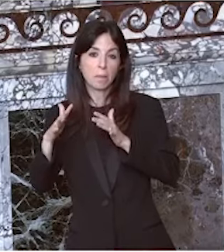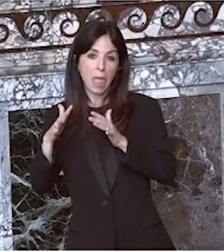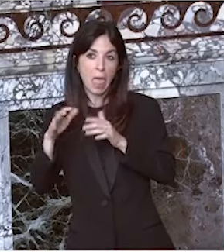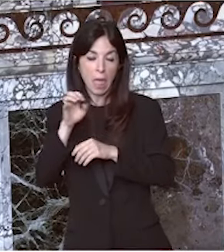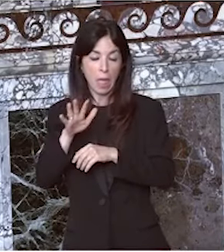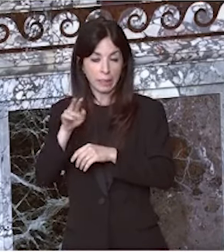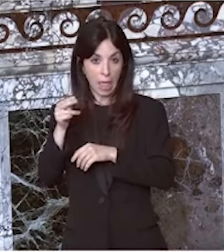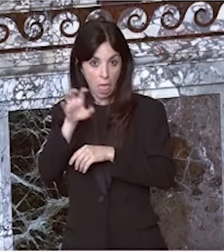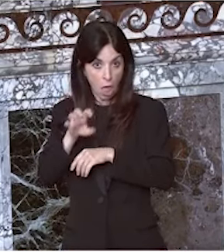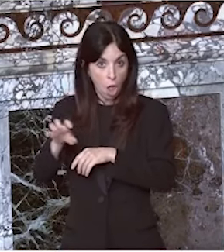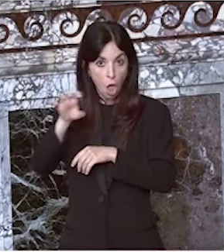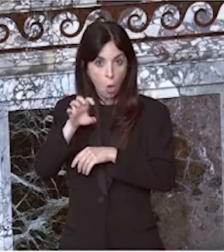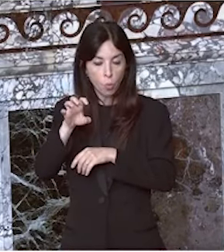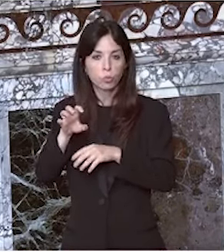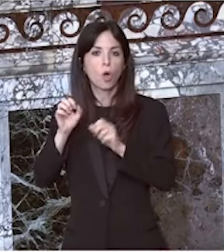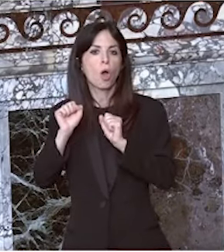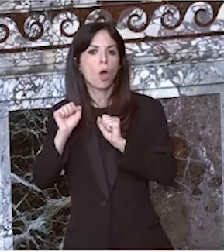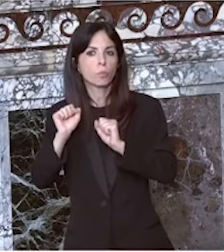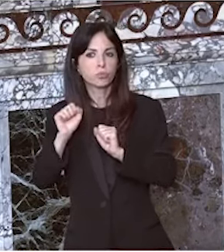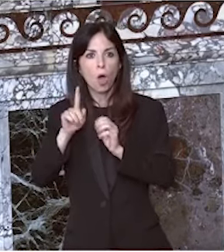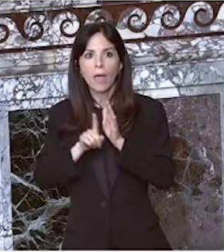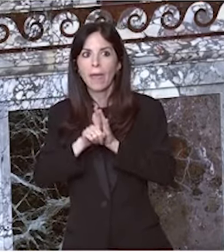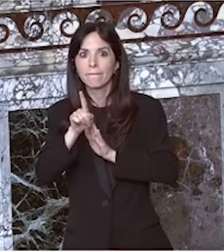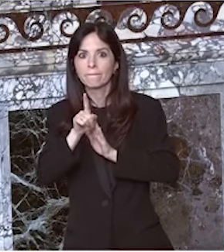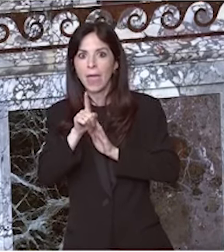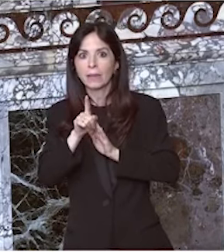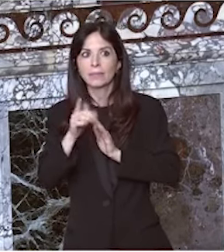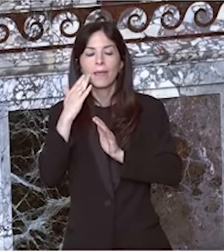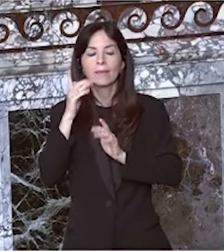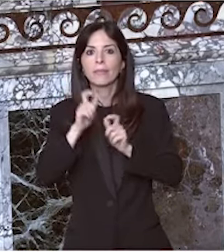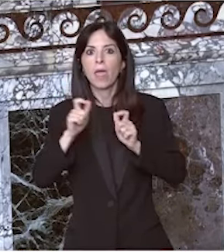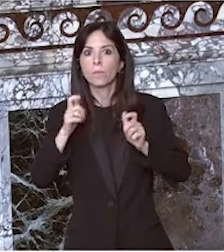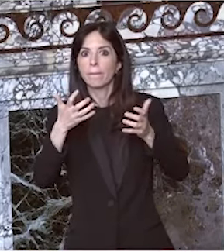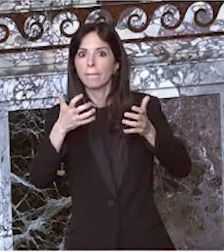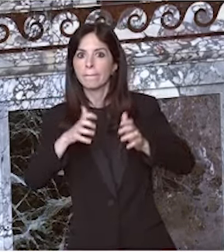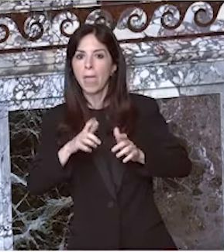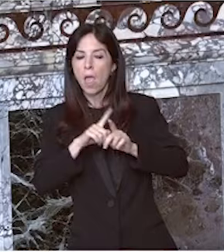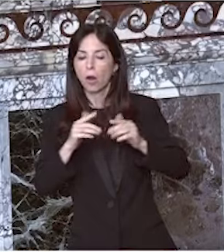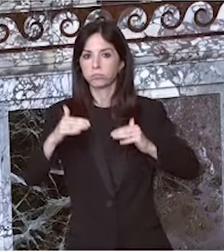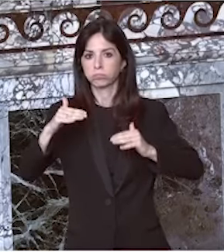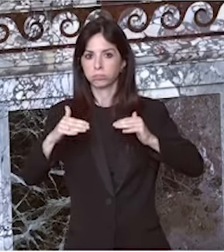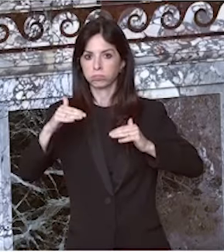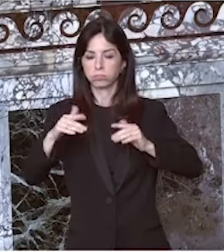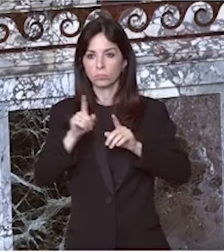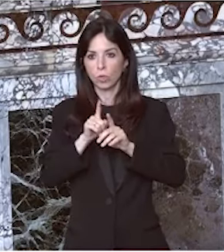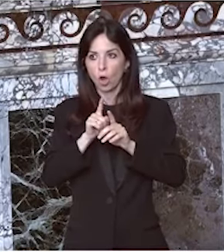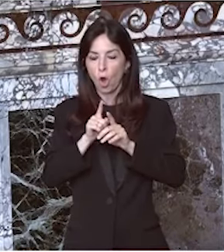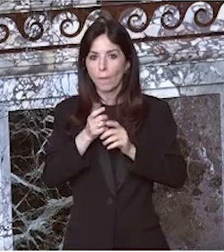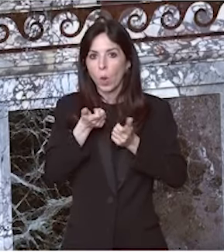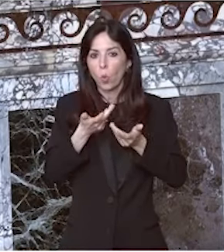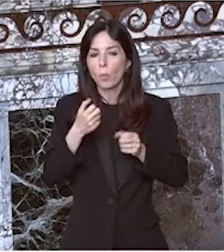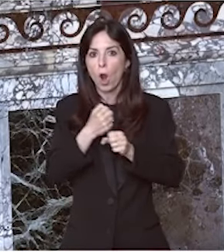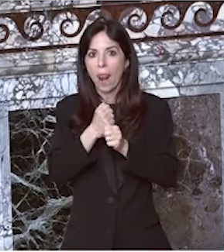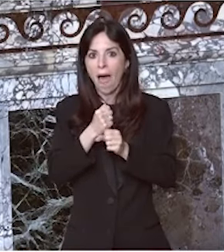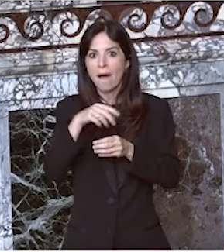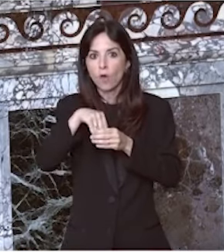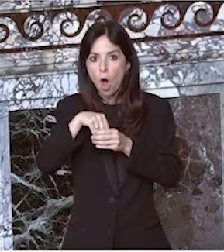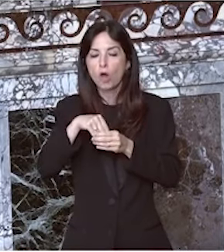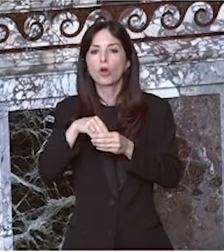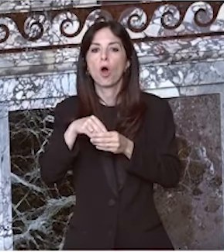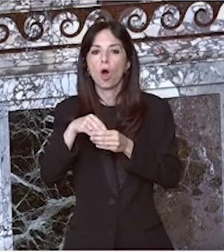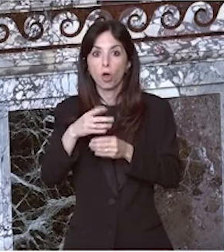potrebbero arrivare a controbilanciare gli effetti del calo demografico e mantenere invariato il numero degli occupati.